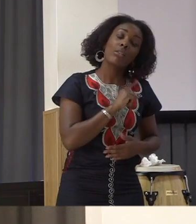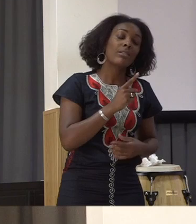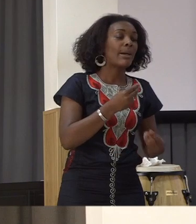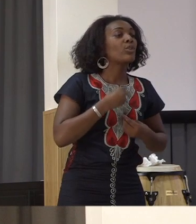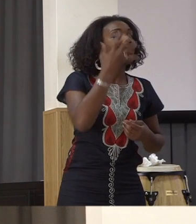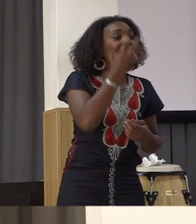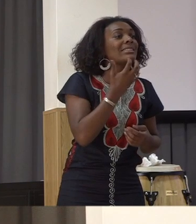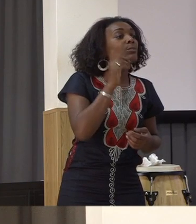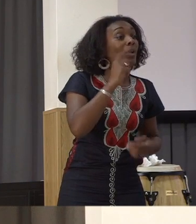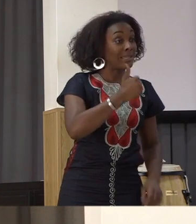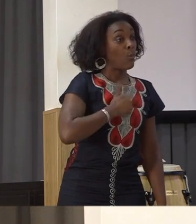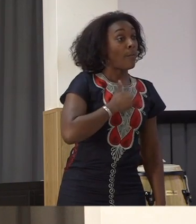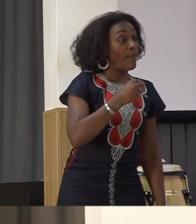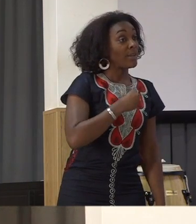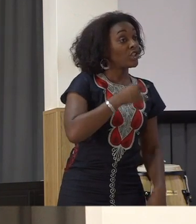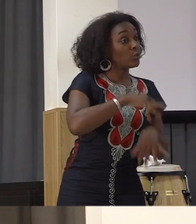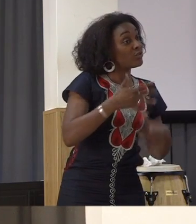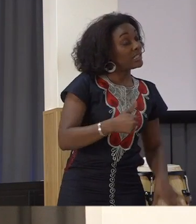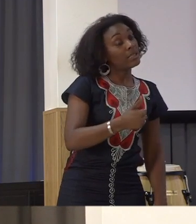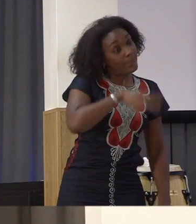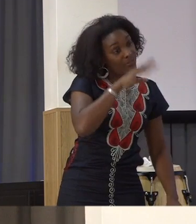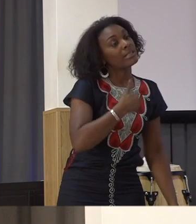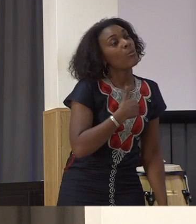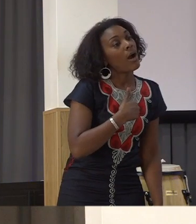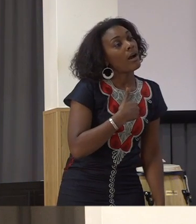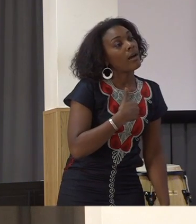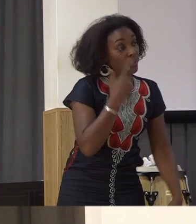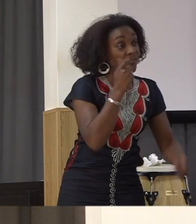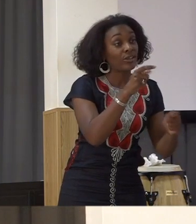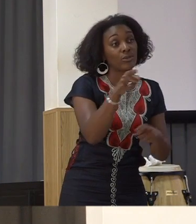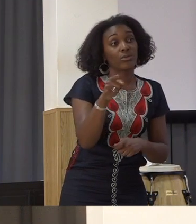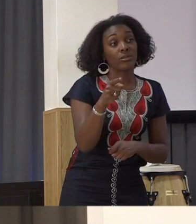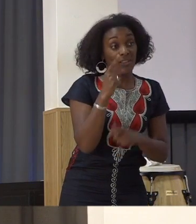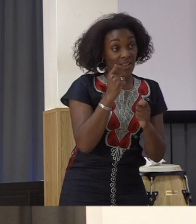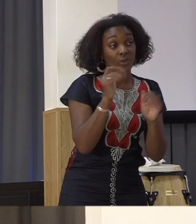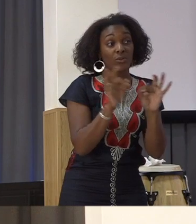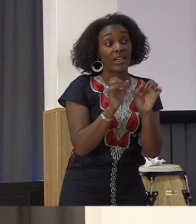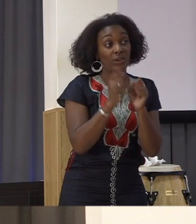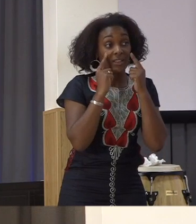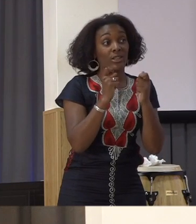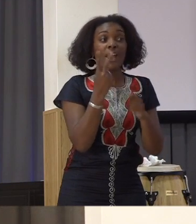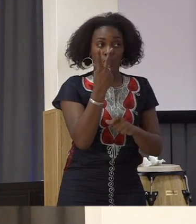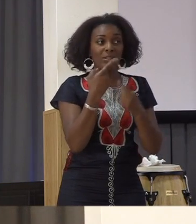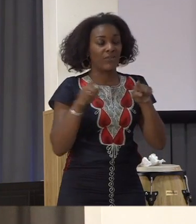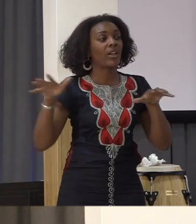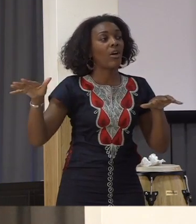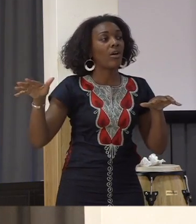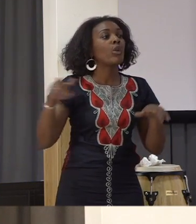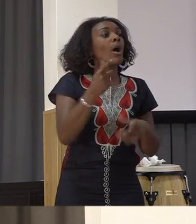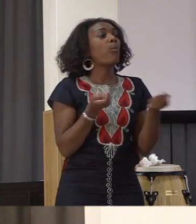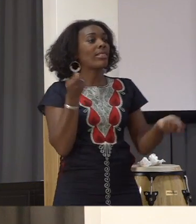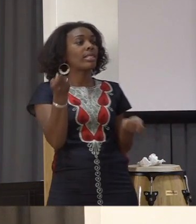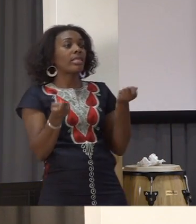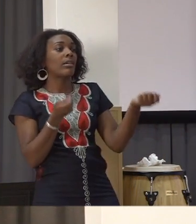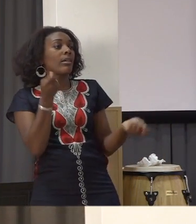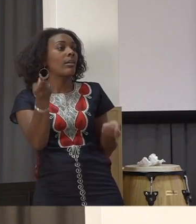monde. Et ça, c'est mauvais. Fais attention à toi, bien-aimé. Fais attention à toi. Pour prendre un exemple un peu extrême, ça ne sert à rien d'aller en boîte de nuit et de dire «